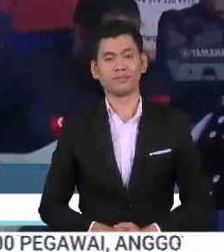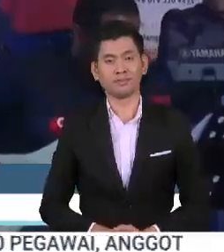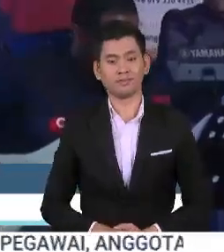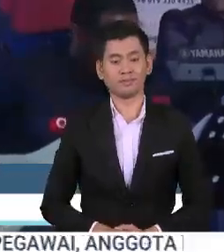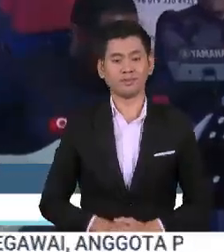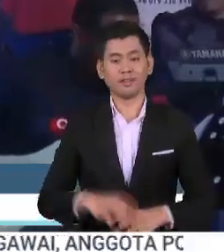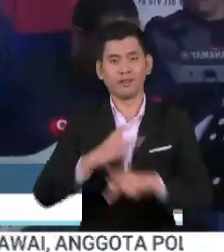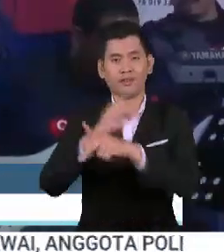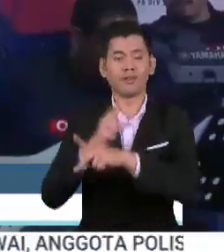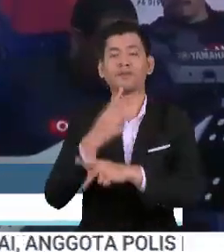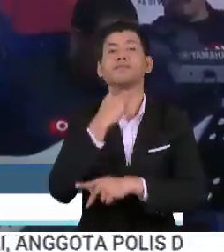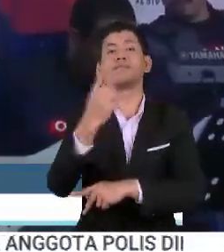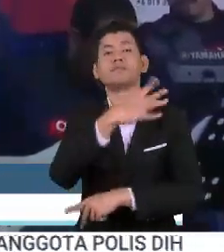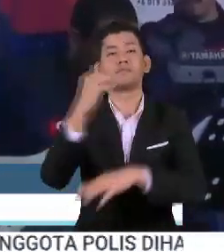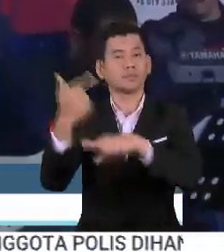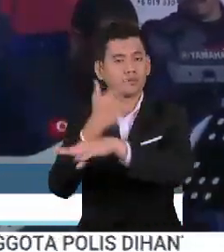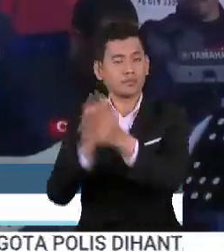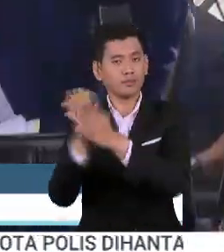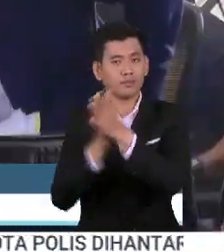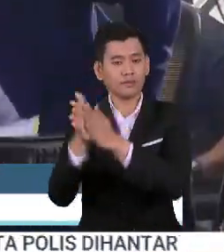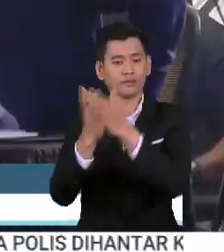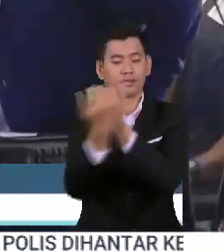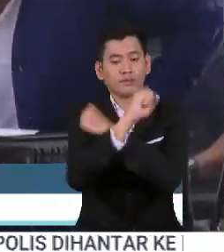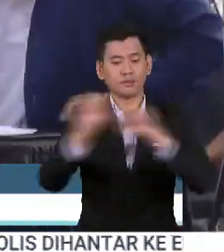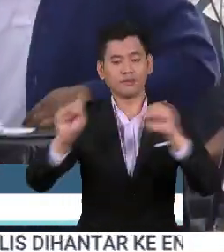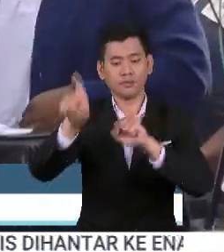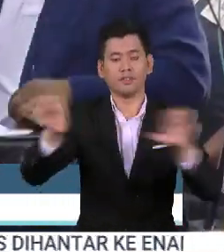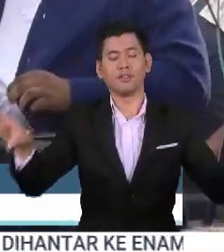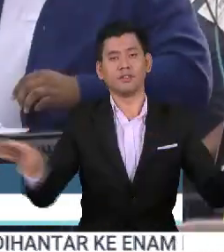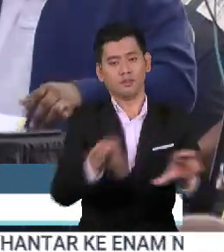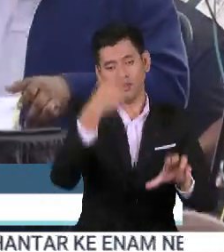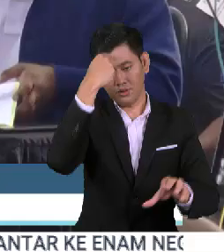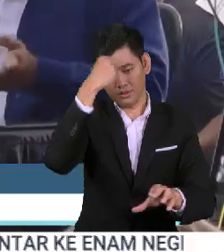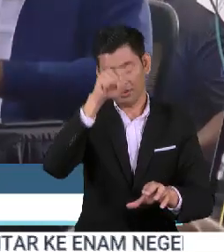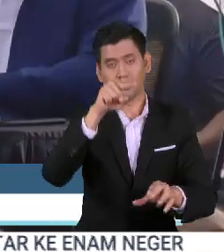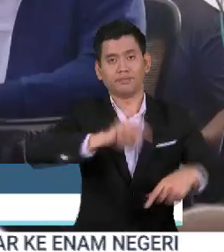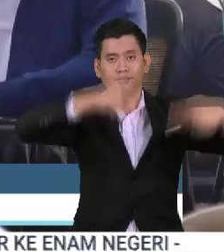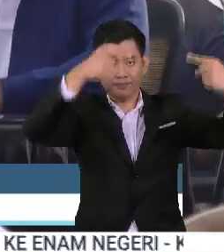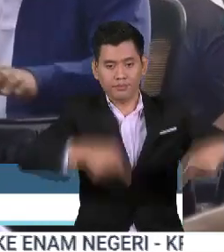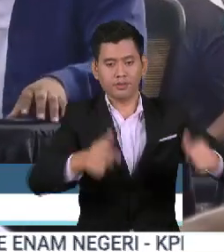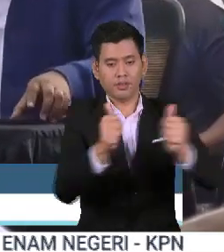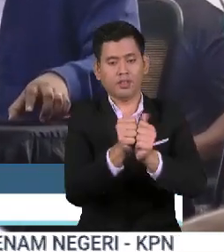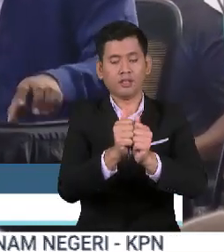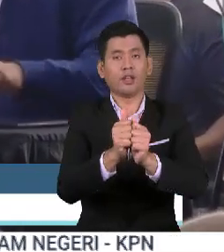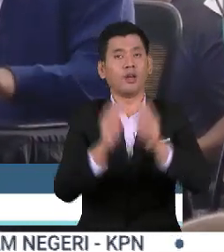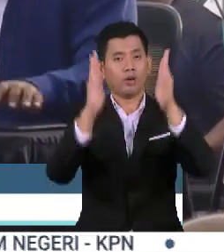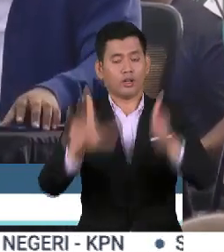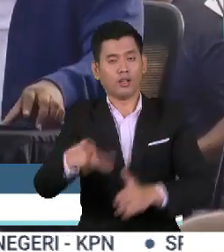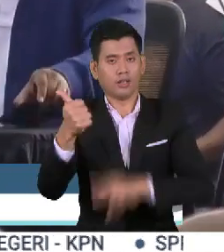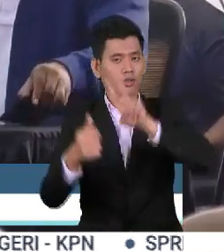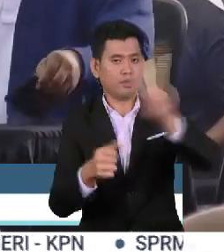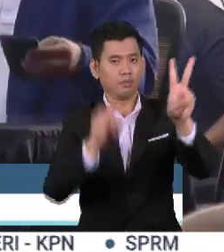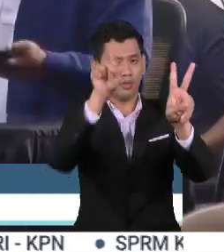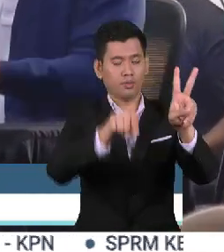penjagaan suara dan latihan antara persiapan yang dilakukannya untuk berentak dengan peserta lain 22